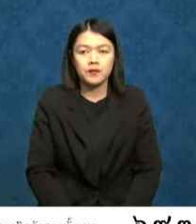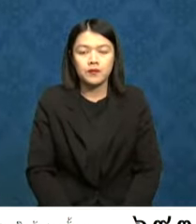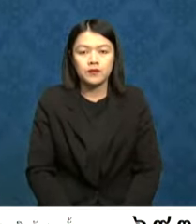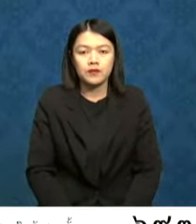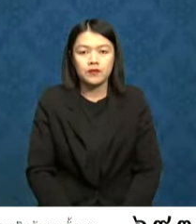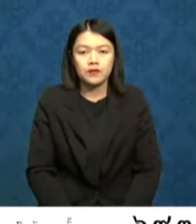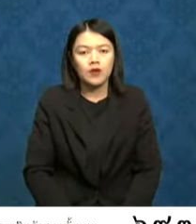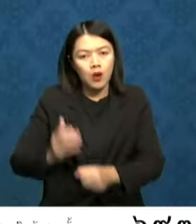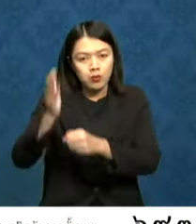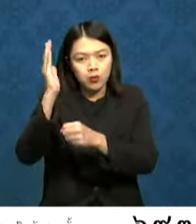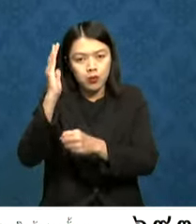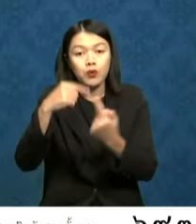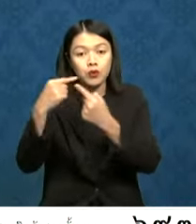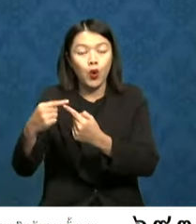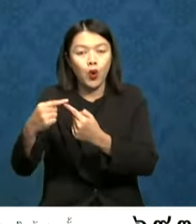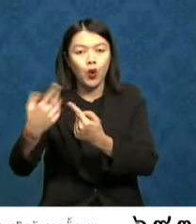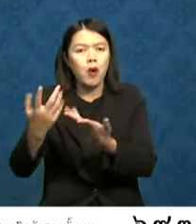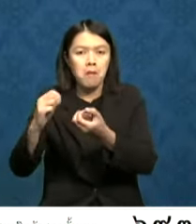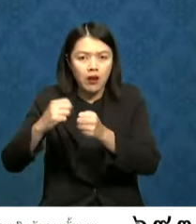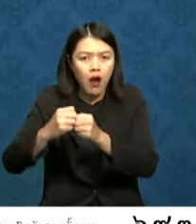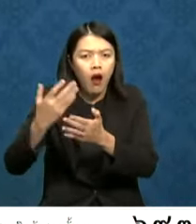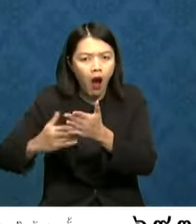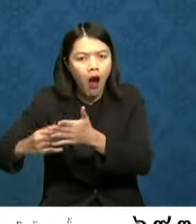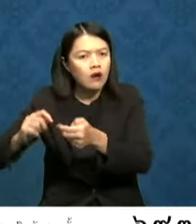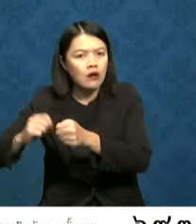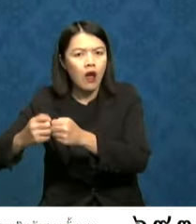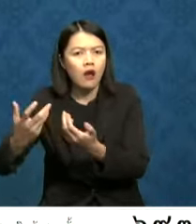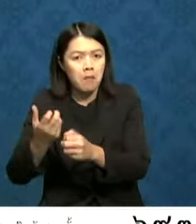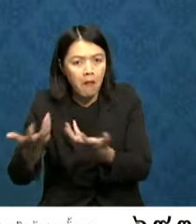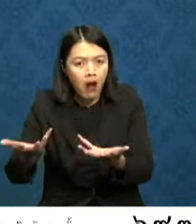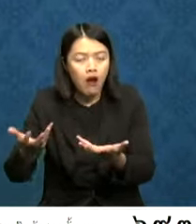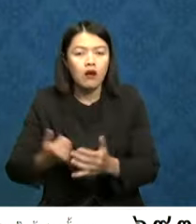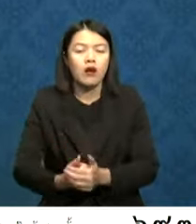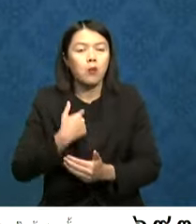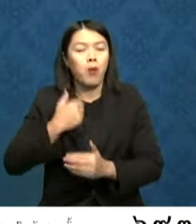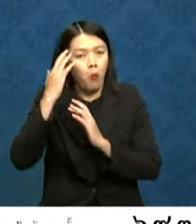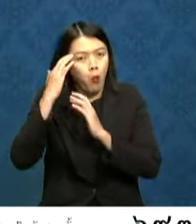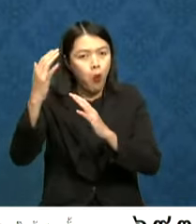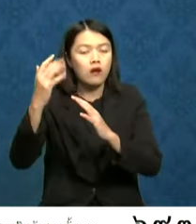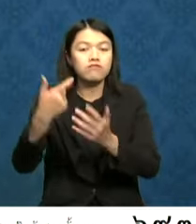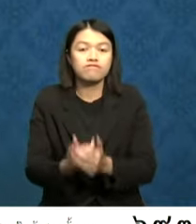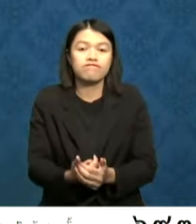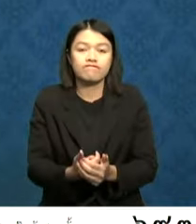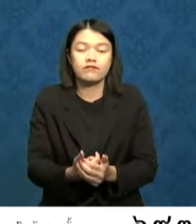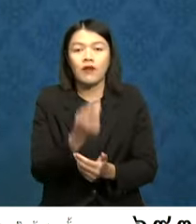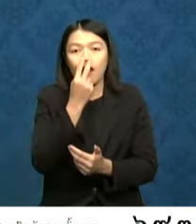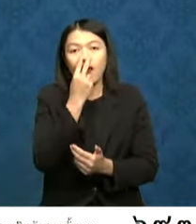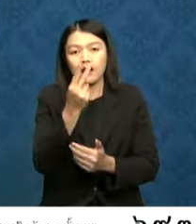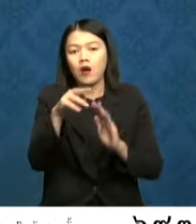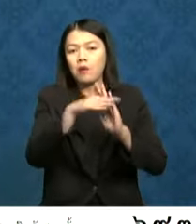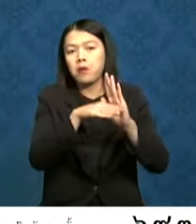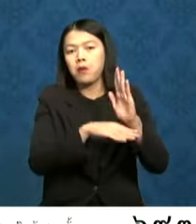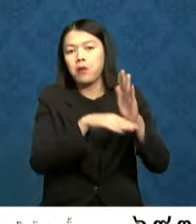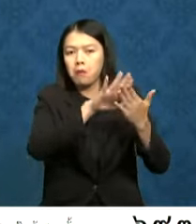สิ่งที่ผมจะอภิปรายต่อจากนี้คือความท้าทายของประเทศ 3ปีต่อจากนี้ที่ผมคาดหวังจะให้จะได้เห็นจากคำแถลง